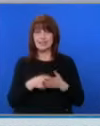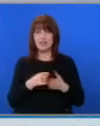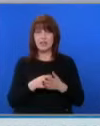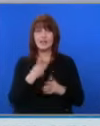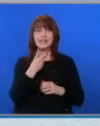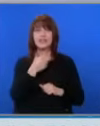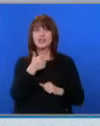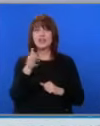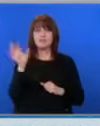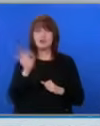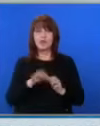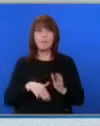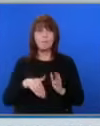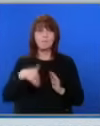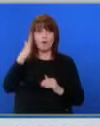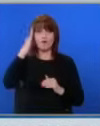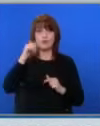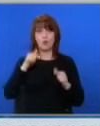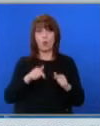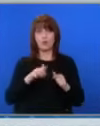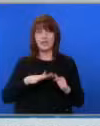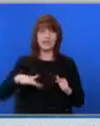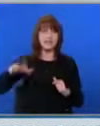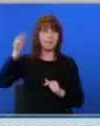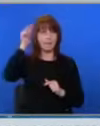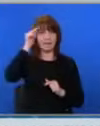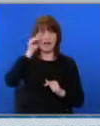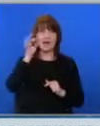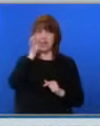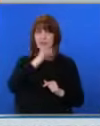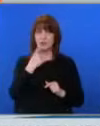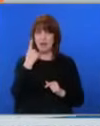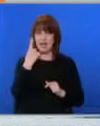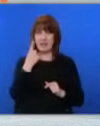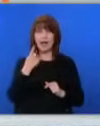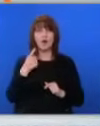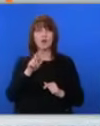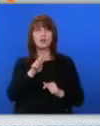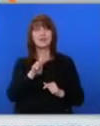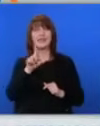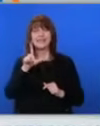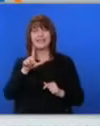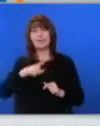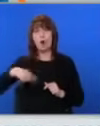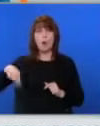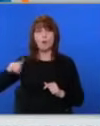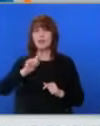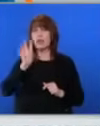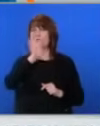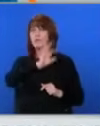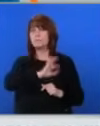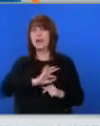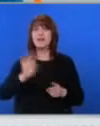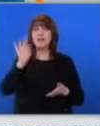е с 36% по-висока от тази в страната. Нито една от останалите 27 области не успява да достигне